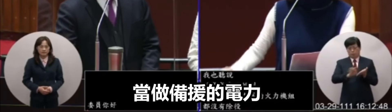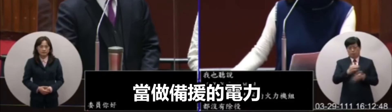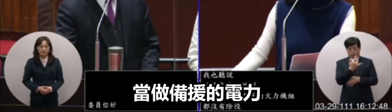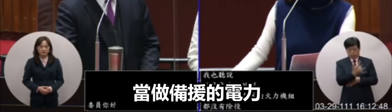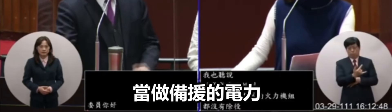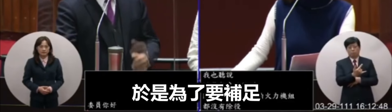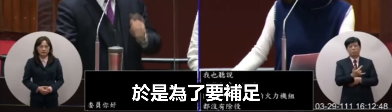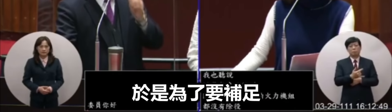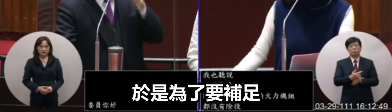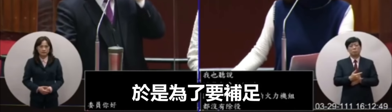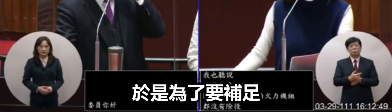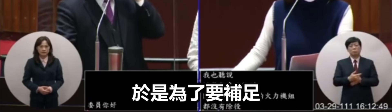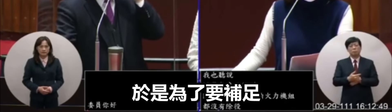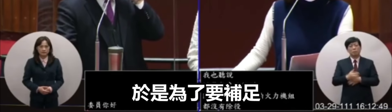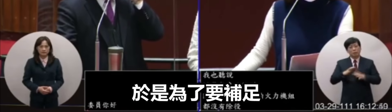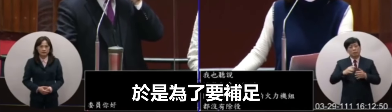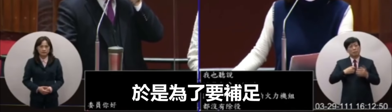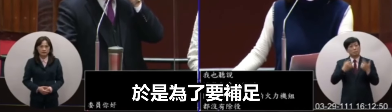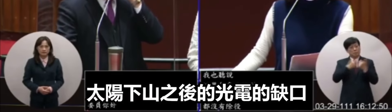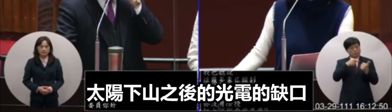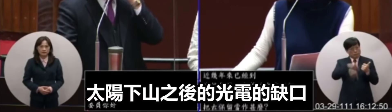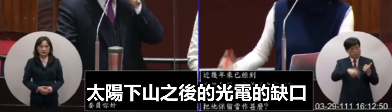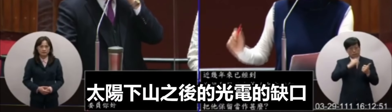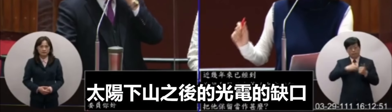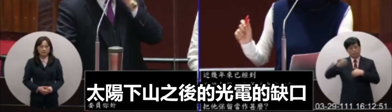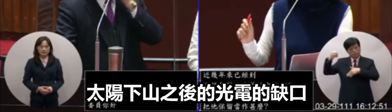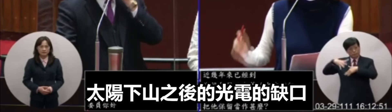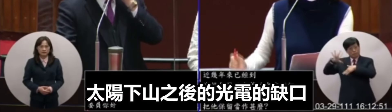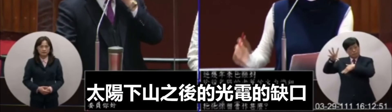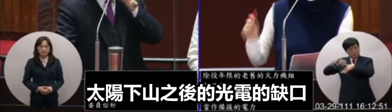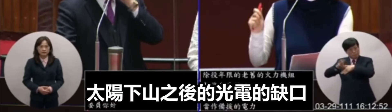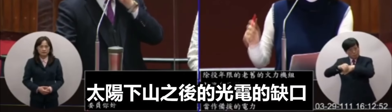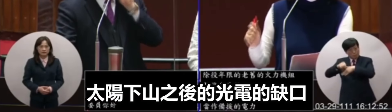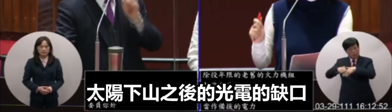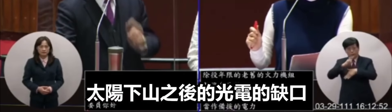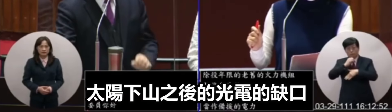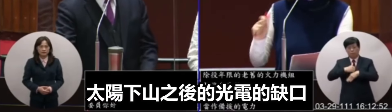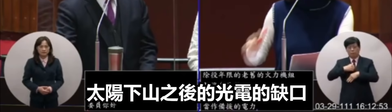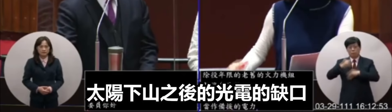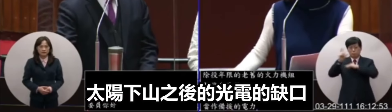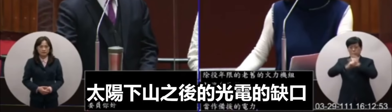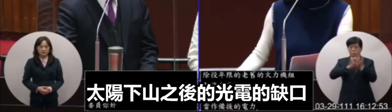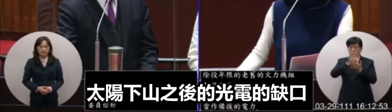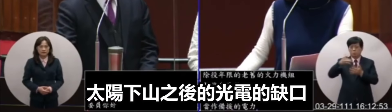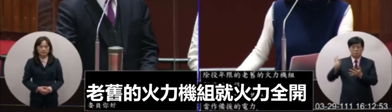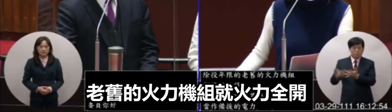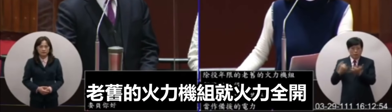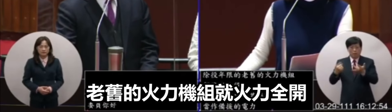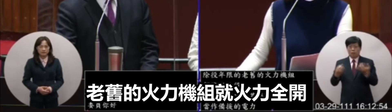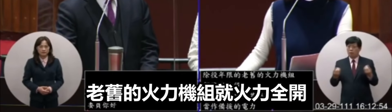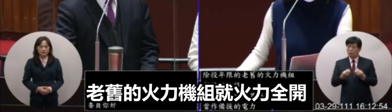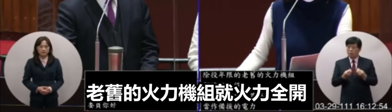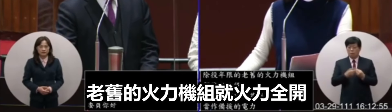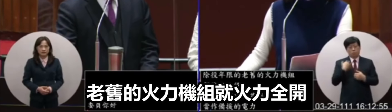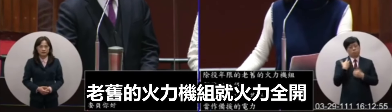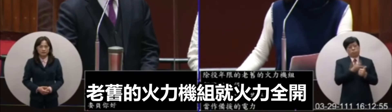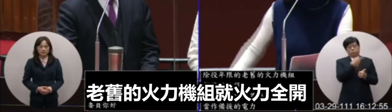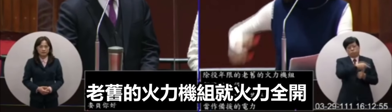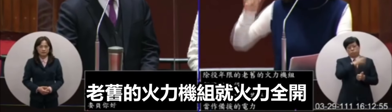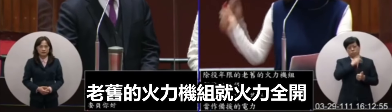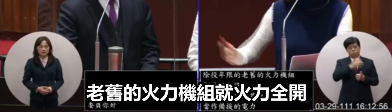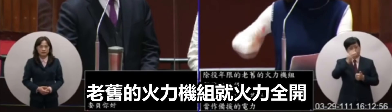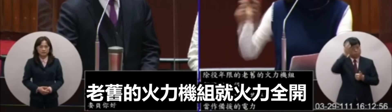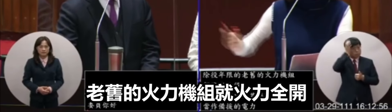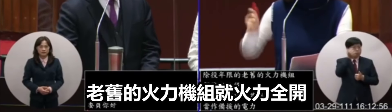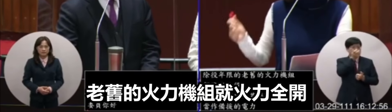电力。于是为了要补足太阳下山之后的光电的缺口，老旧的火力机组